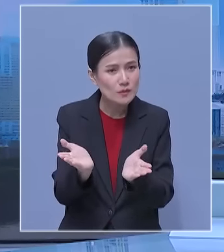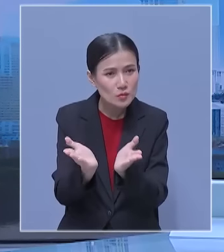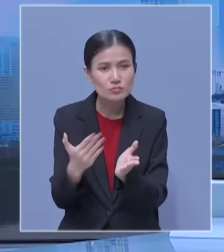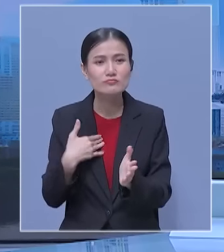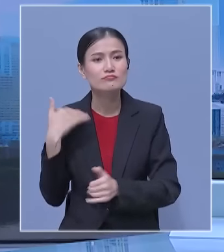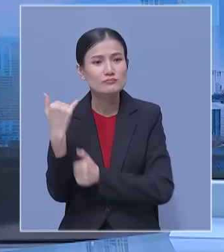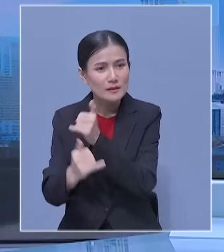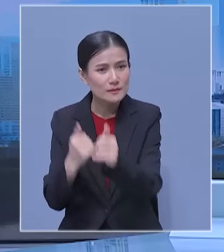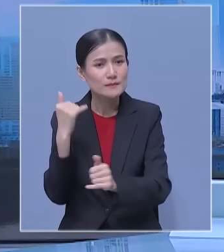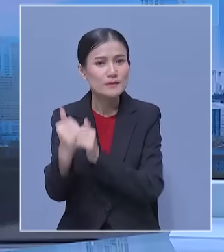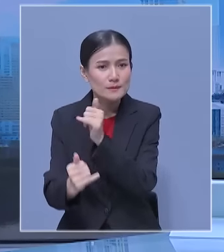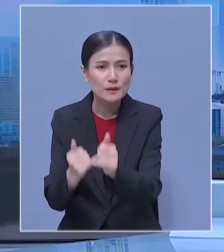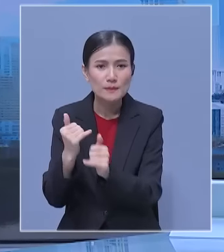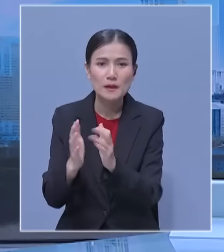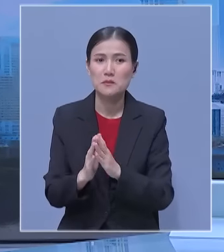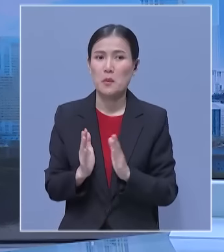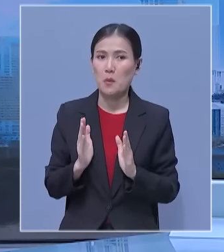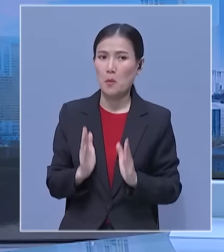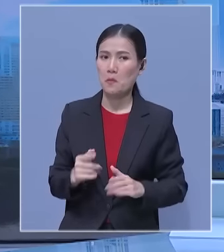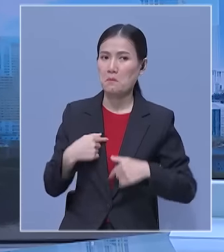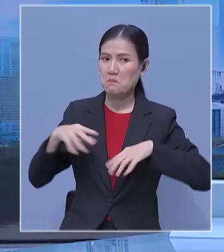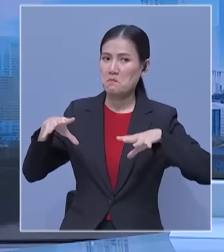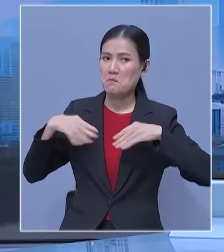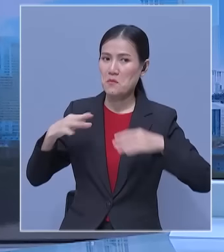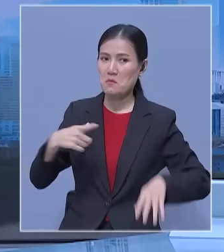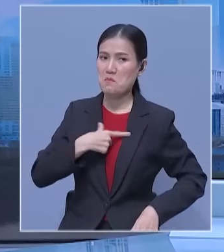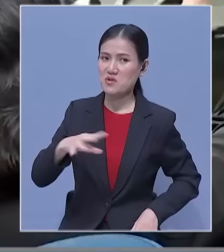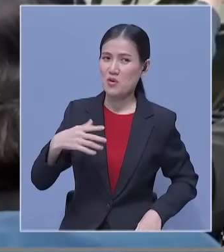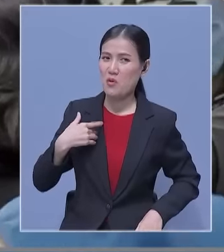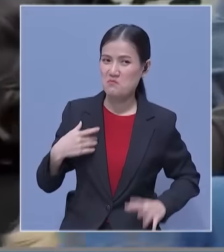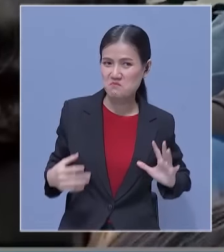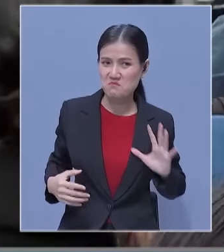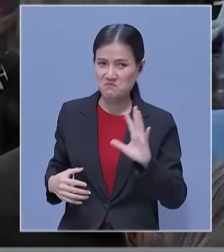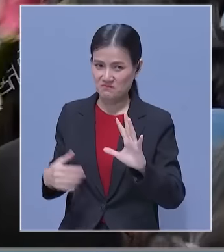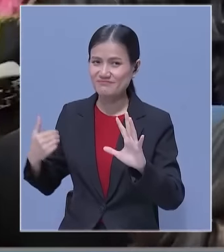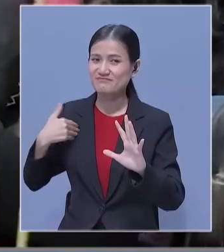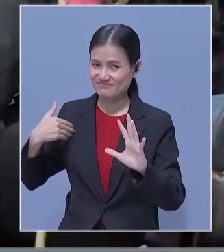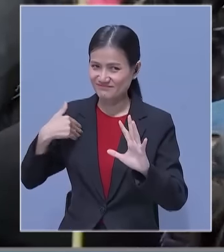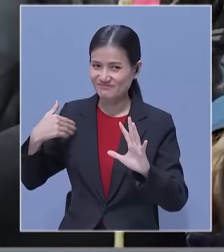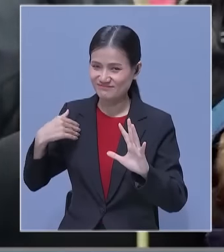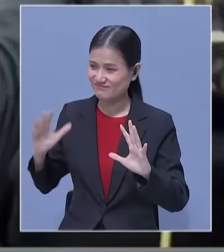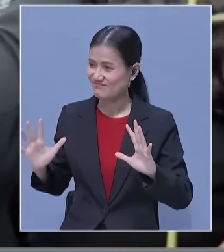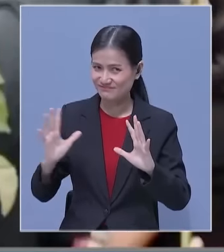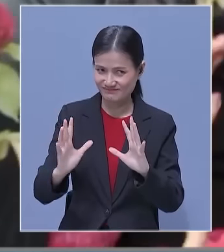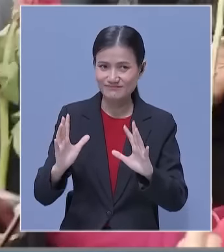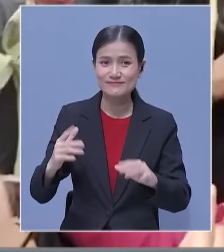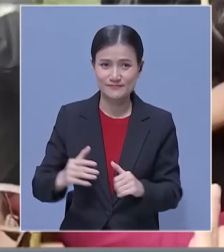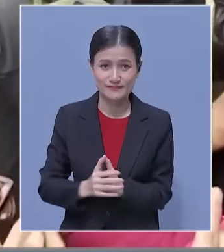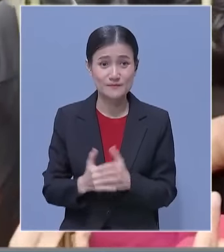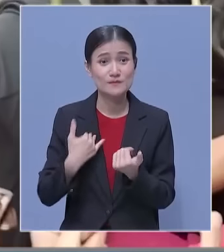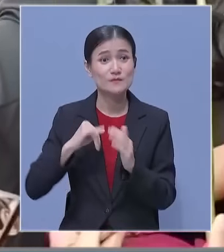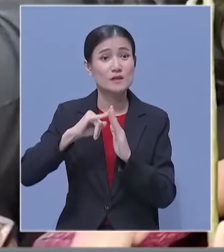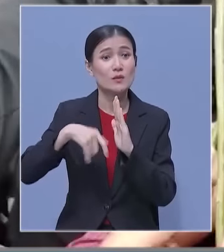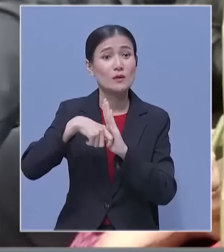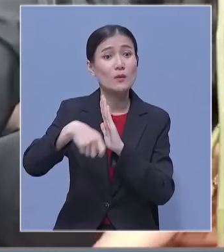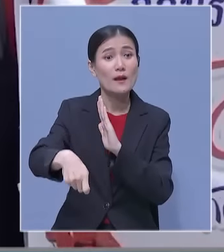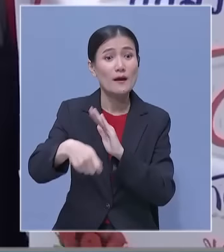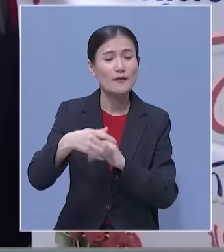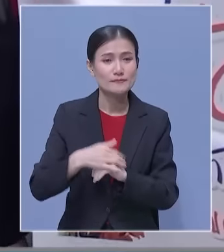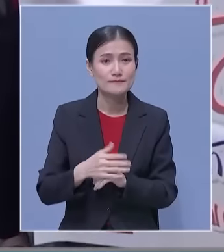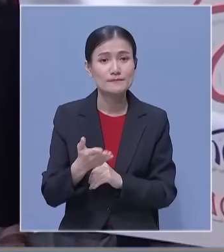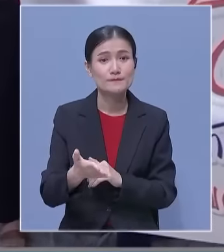เดียวกันค่ะก็มีคนที่ต่อต้านมารวมตัวกันเหมือนกันนะคะนี่ค่ะบรรยากาศที่พื้นที่จังหวัดนครราชสีม